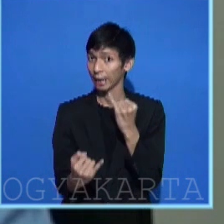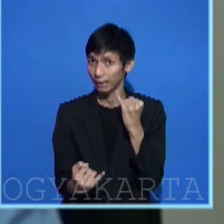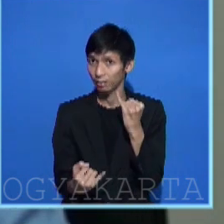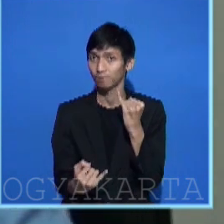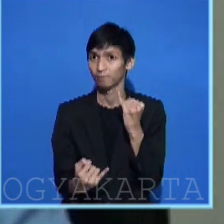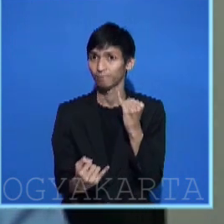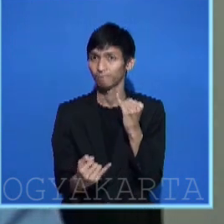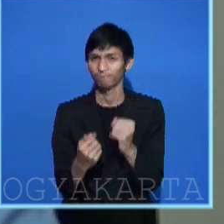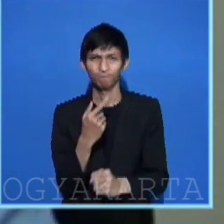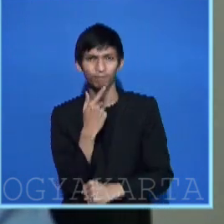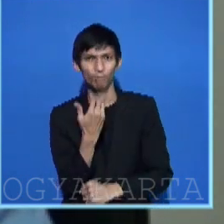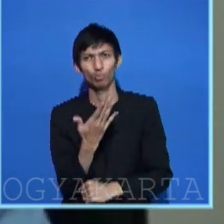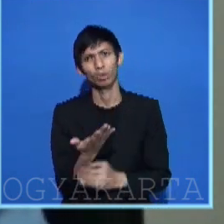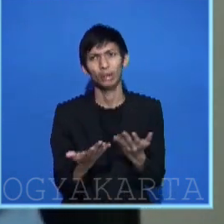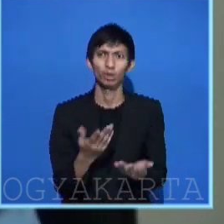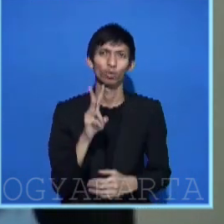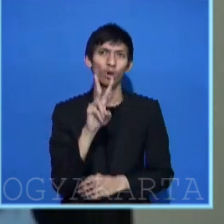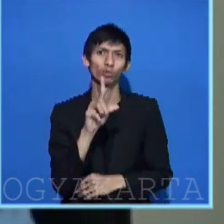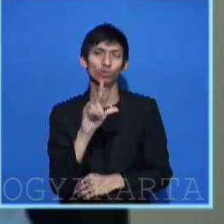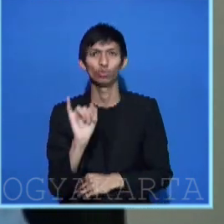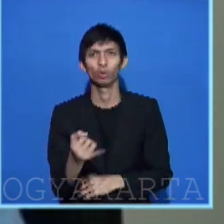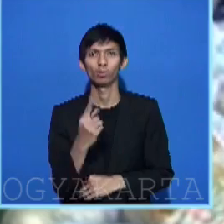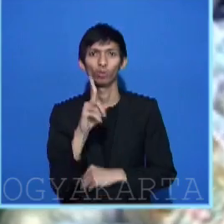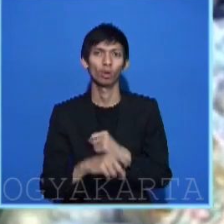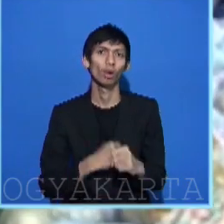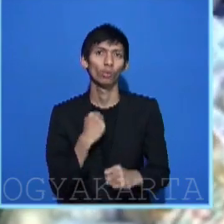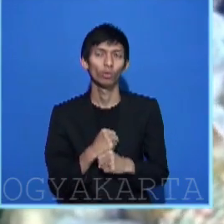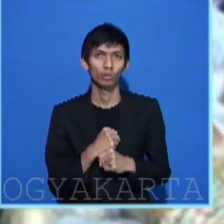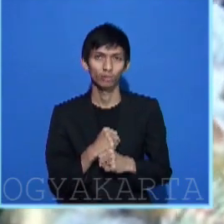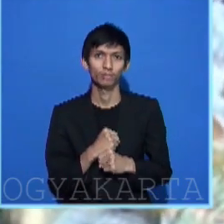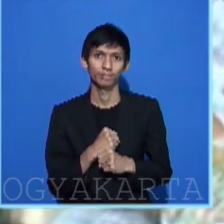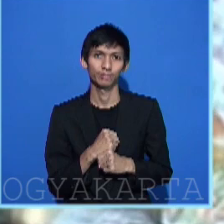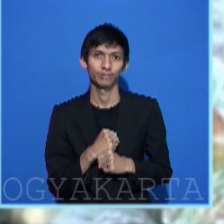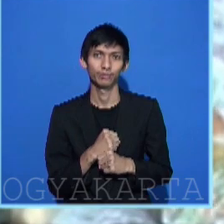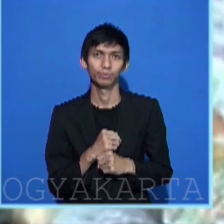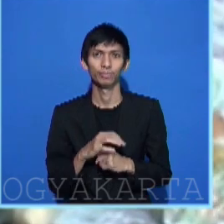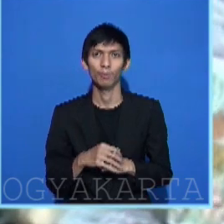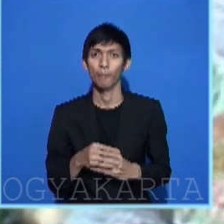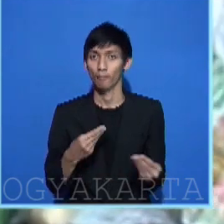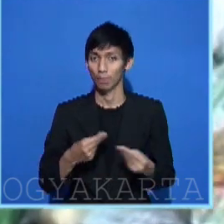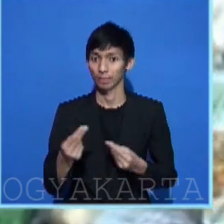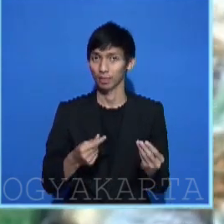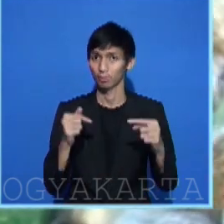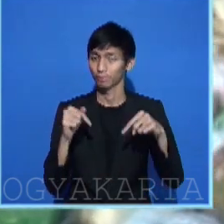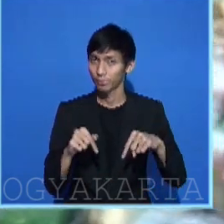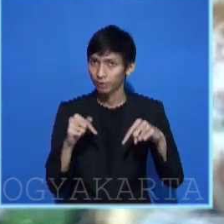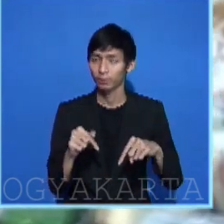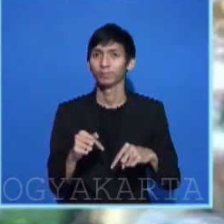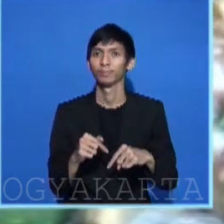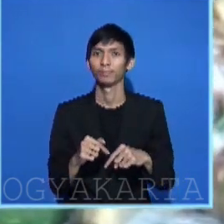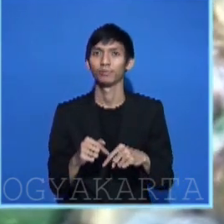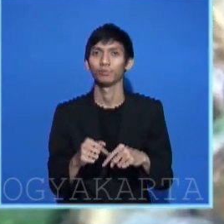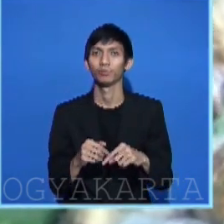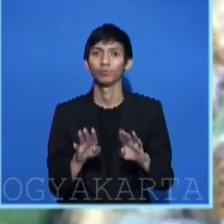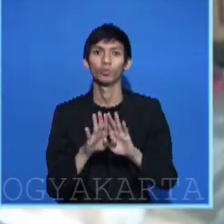klentu menika wonten 27 yuto saben taunipun. Peken Kembang Sari utawi peken Sri Martani menika bikak saben